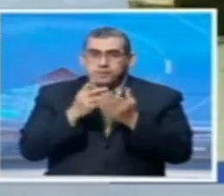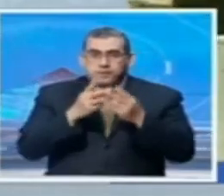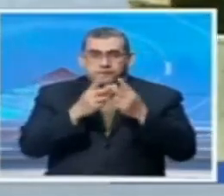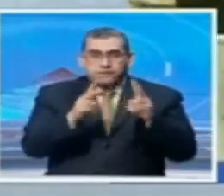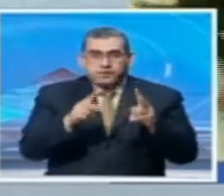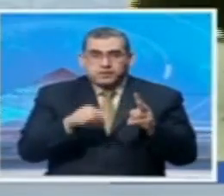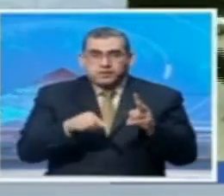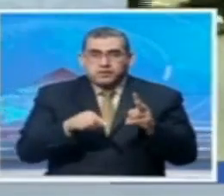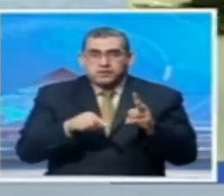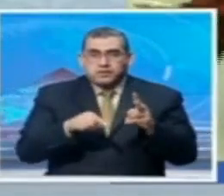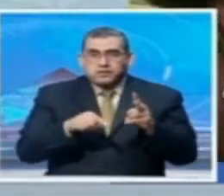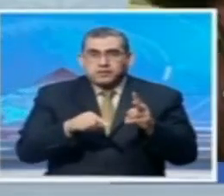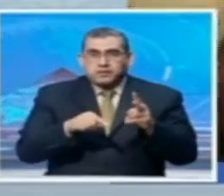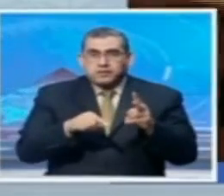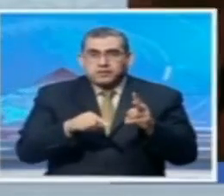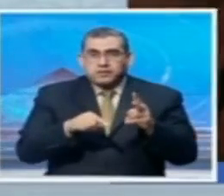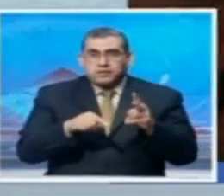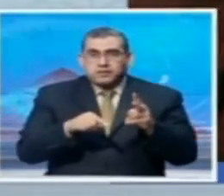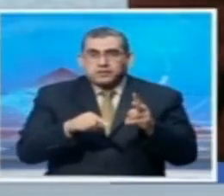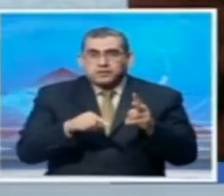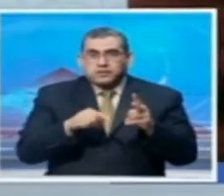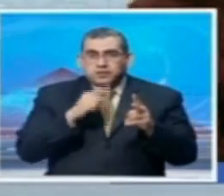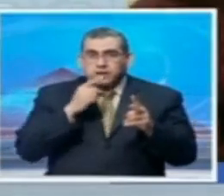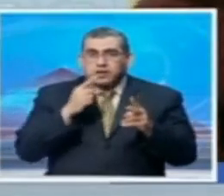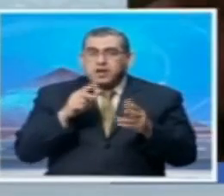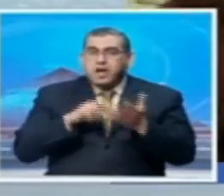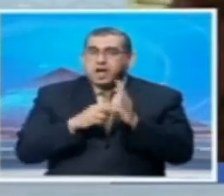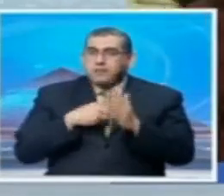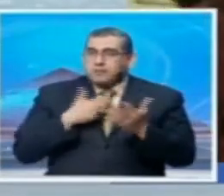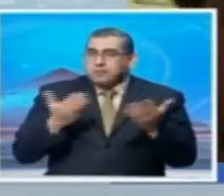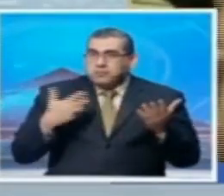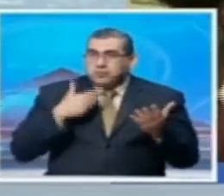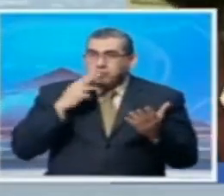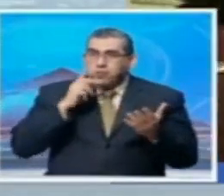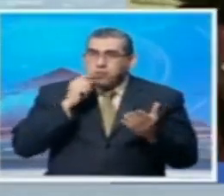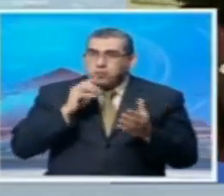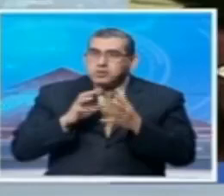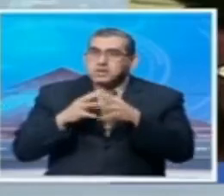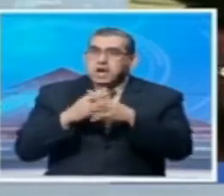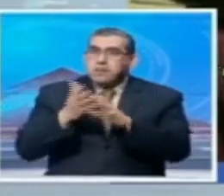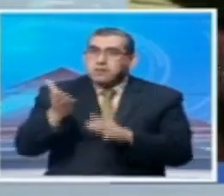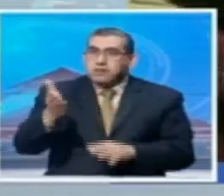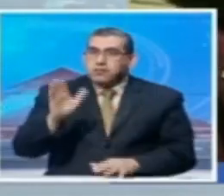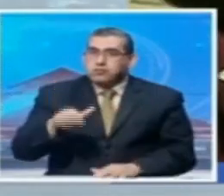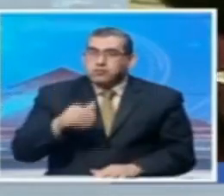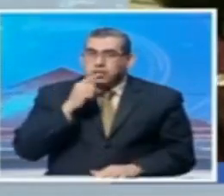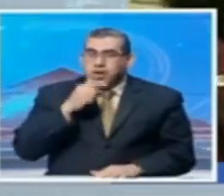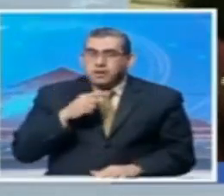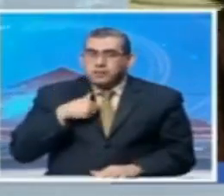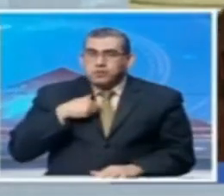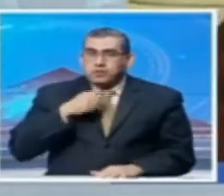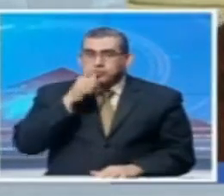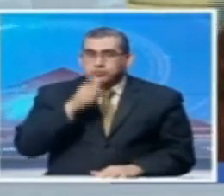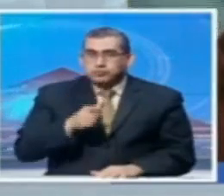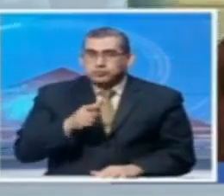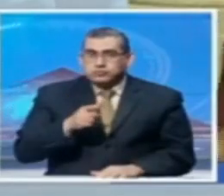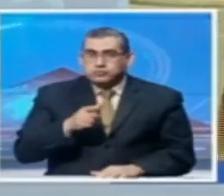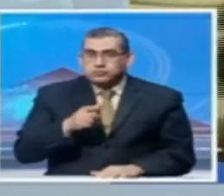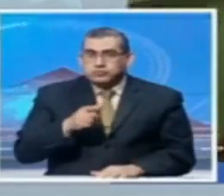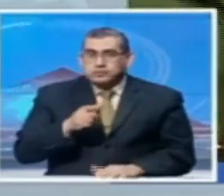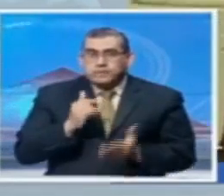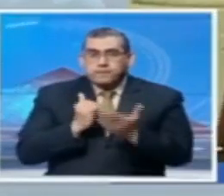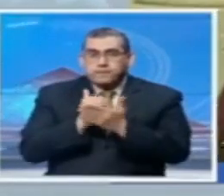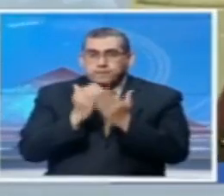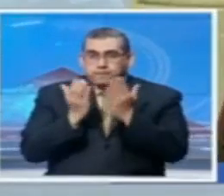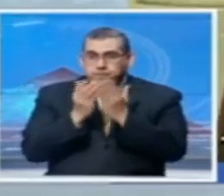ل وجود كثافات والخوف على يعني صحه الاولاد، وانتم بتدوم سناتر. نستطيع القول استاذ سيد انه